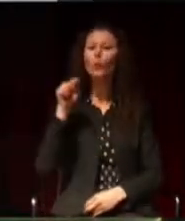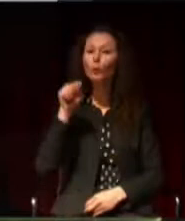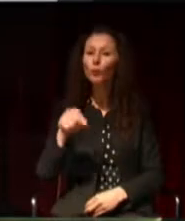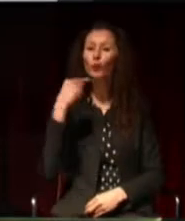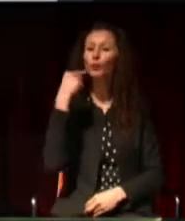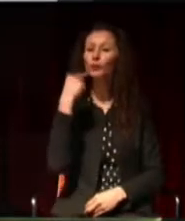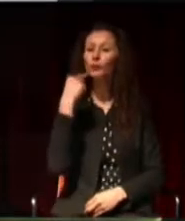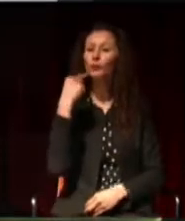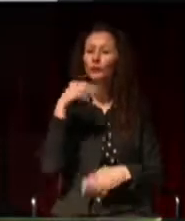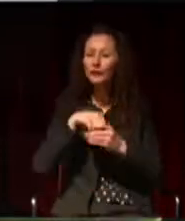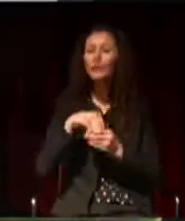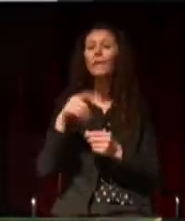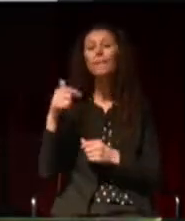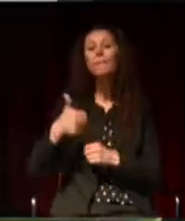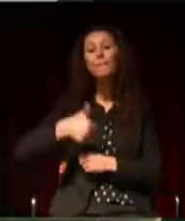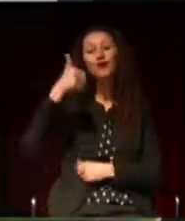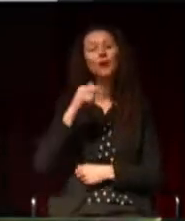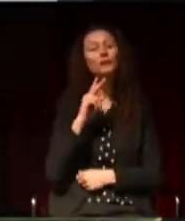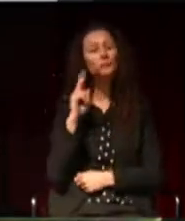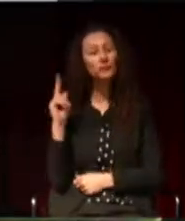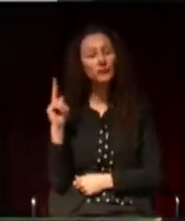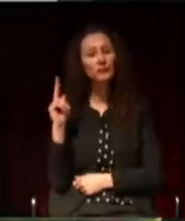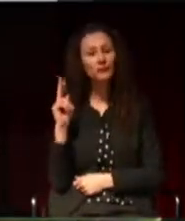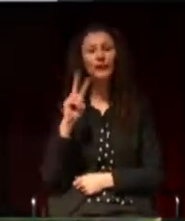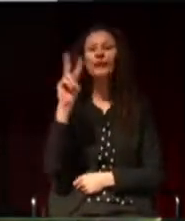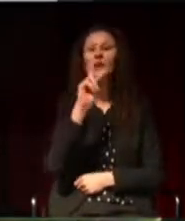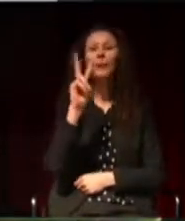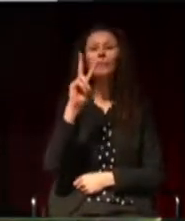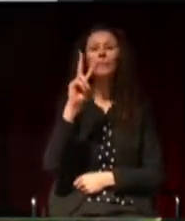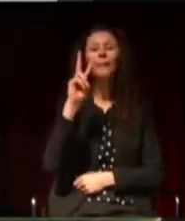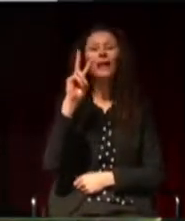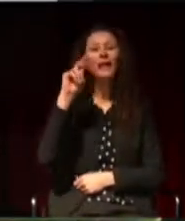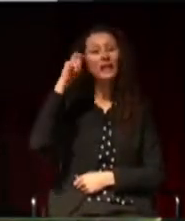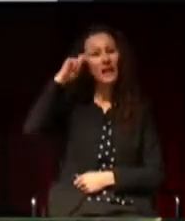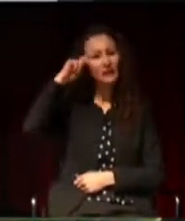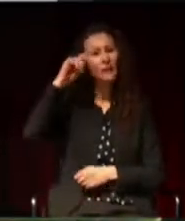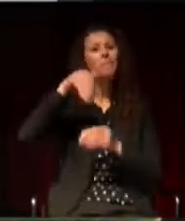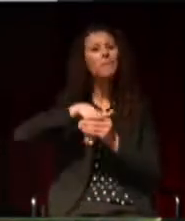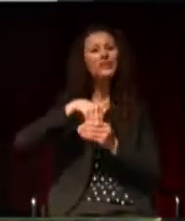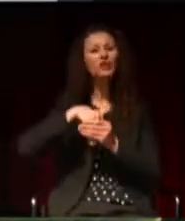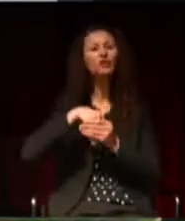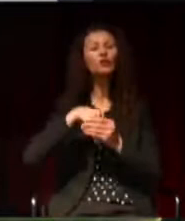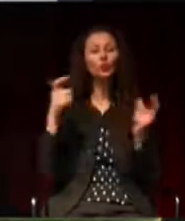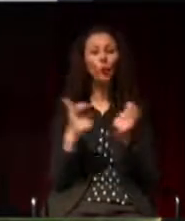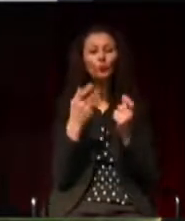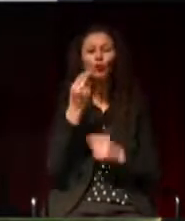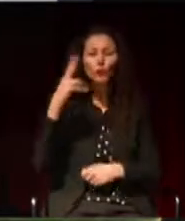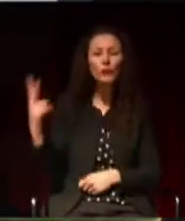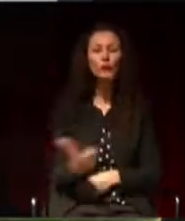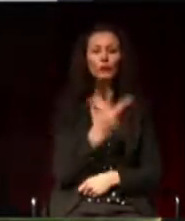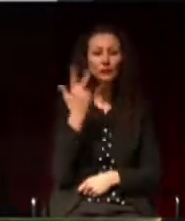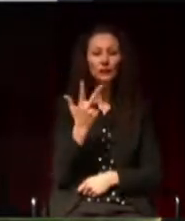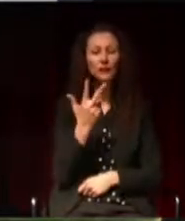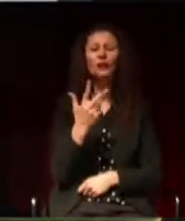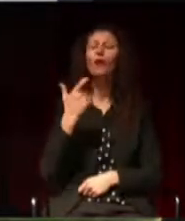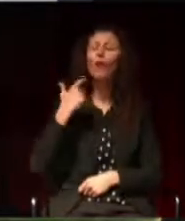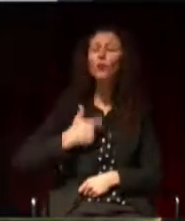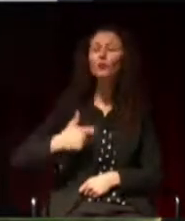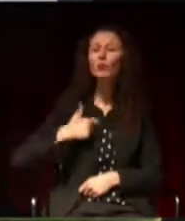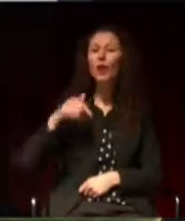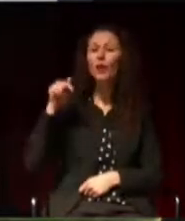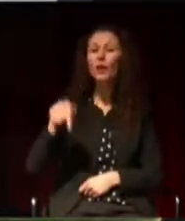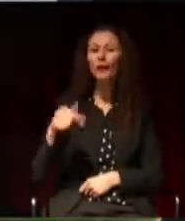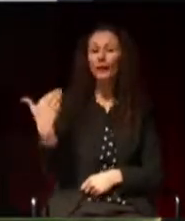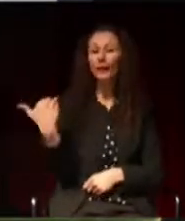Bunun üzerine başkanımızın 20 Kasım'da meclis toplantısında çok hızlı bir şekilde özellikle